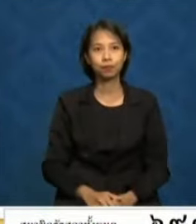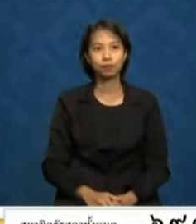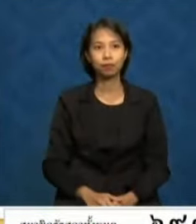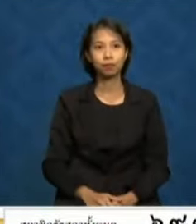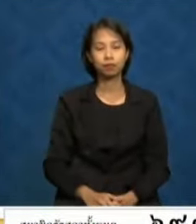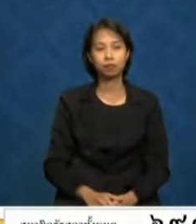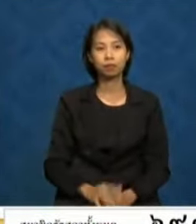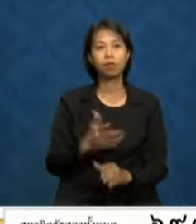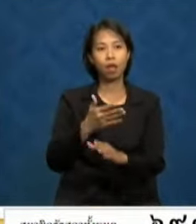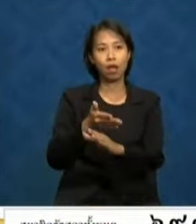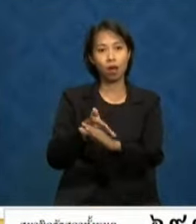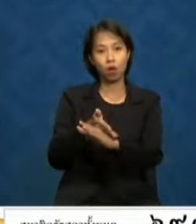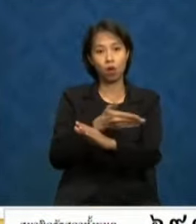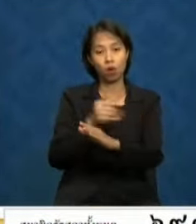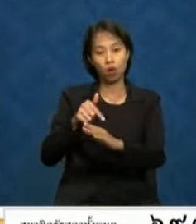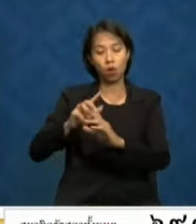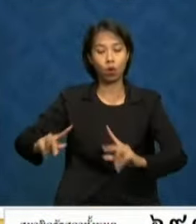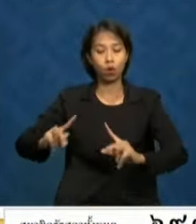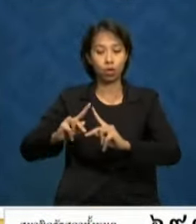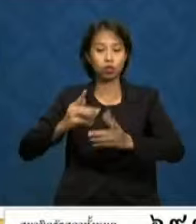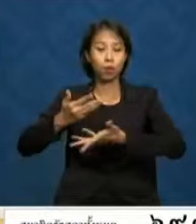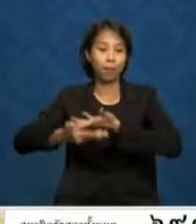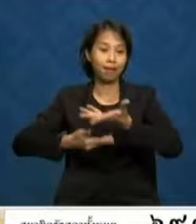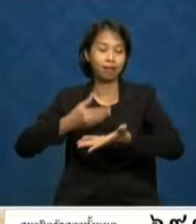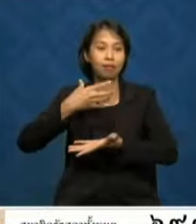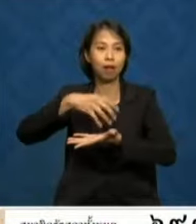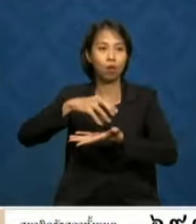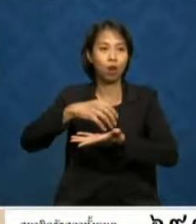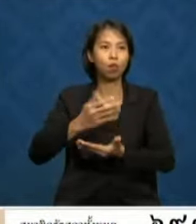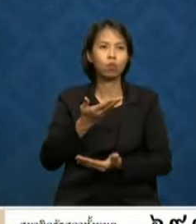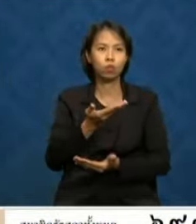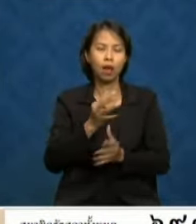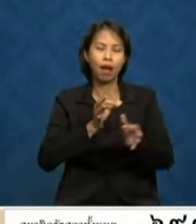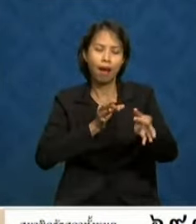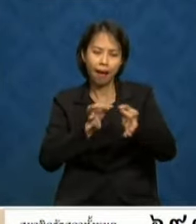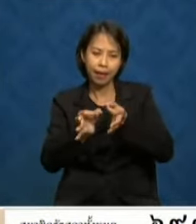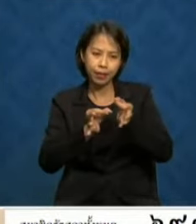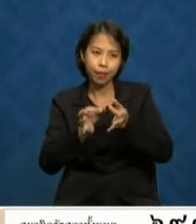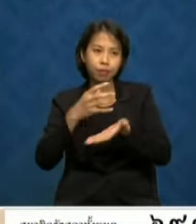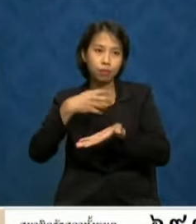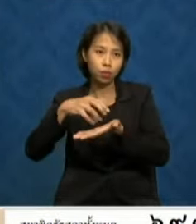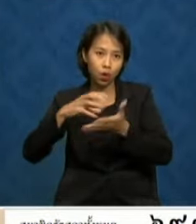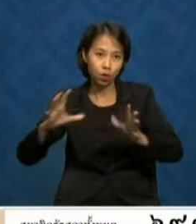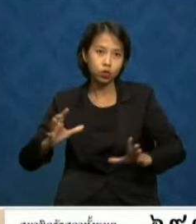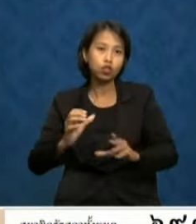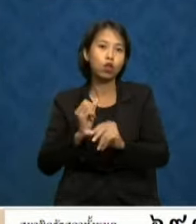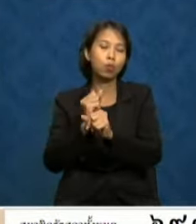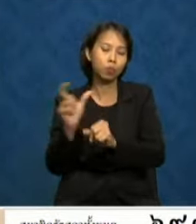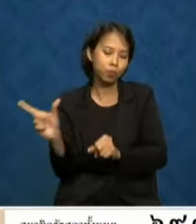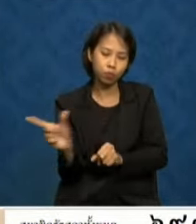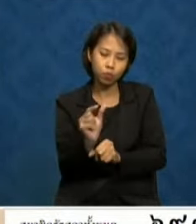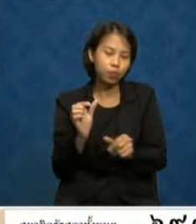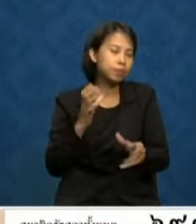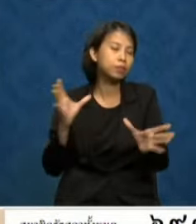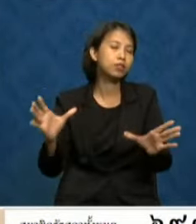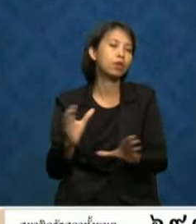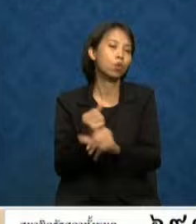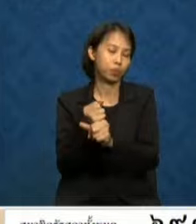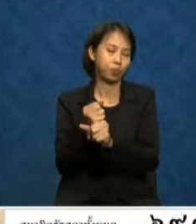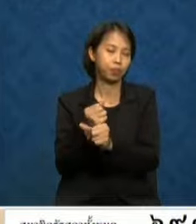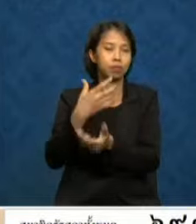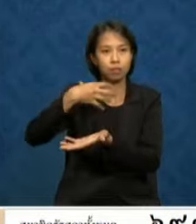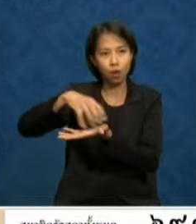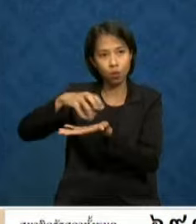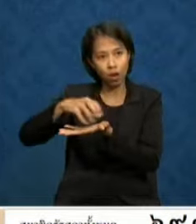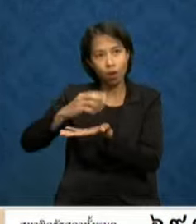ที่ผู้แทนกระทรวงพาณิชย์จะขอชี้แจงครับผมอยากจะให้ชี้แจงโดยสรุปสั้นๆหน่อยนะครับเพราะว่า